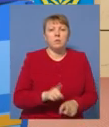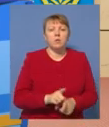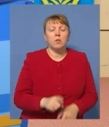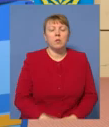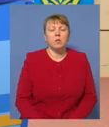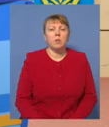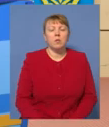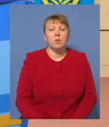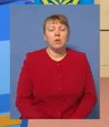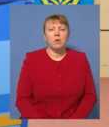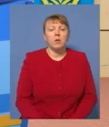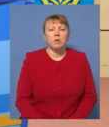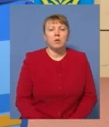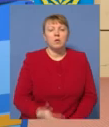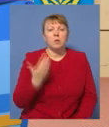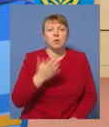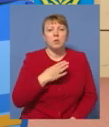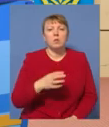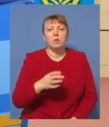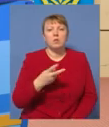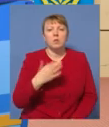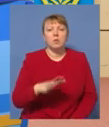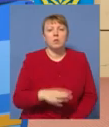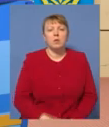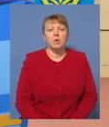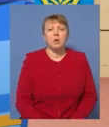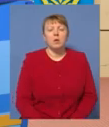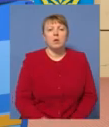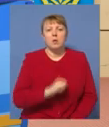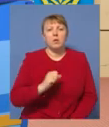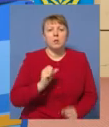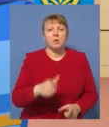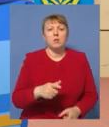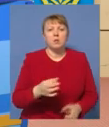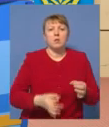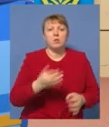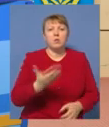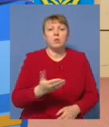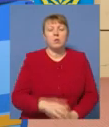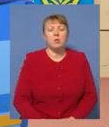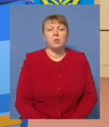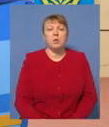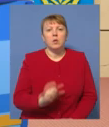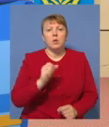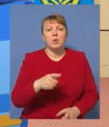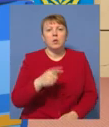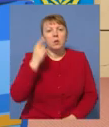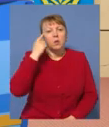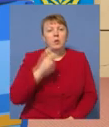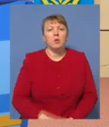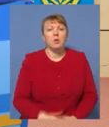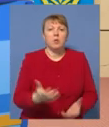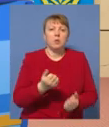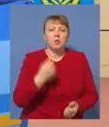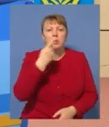этому, потому что раньше следователь был лицо процессуально самостоятельное, следователь сам решал,